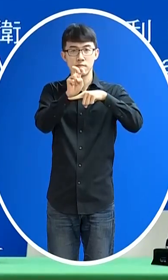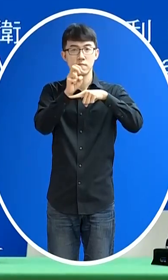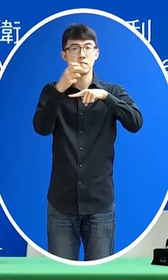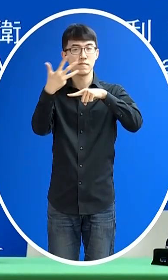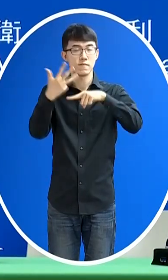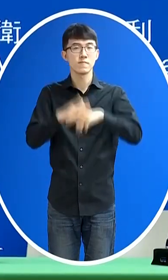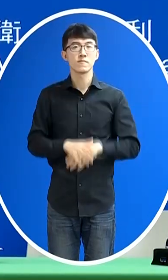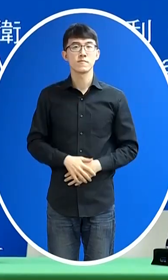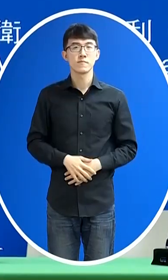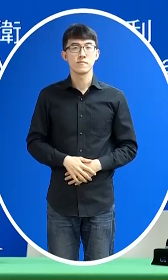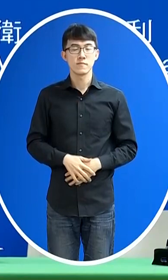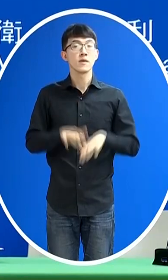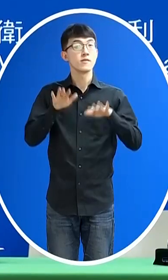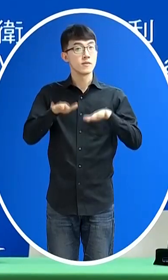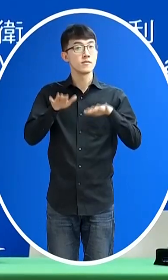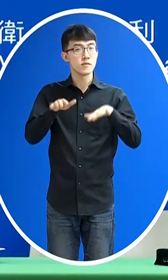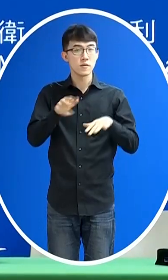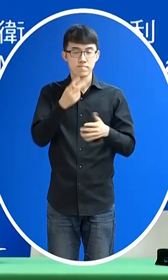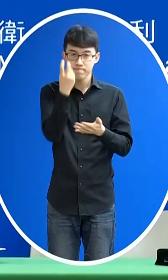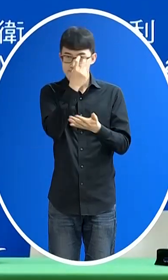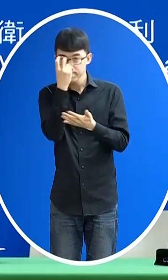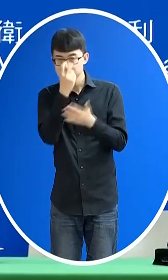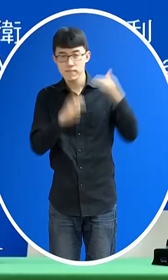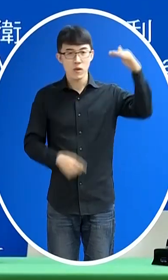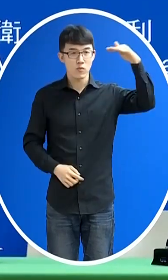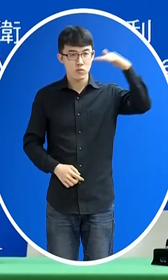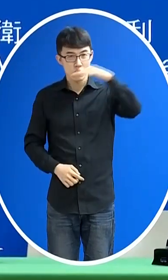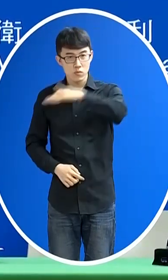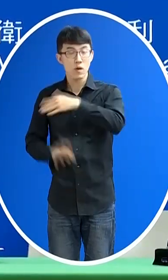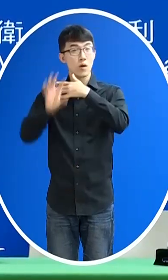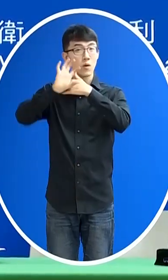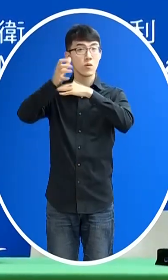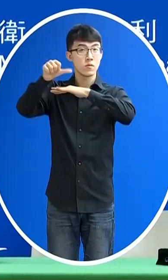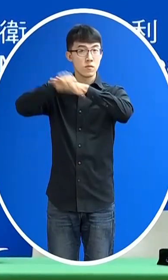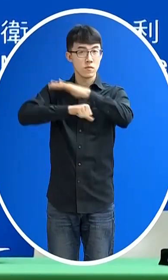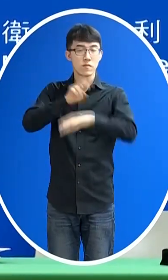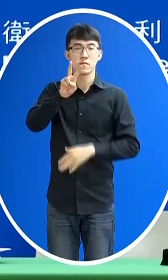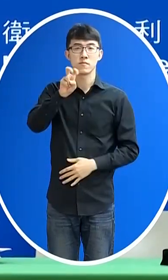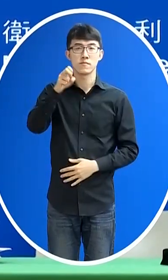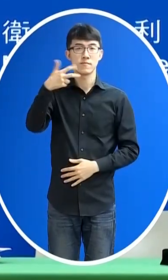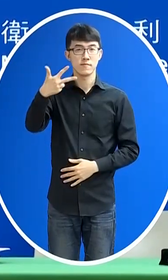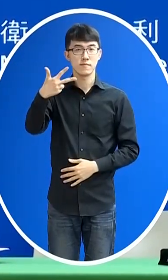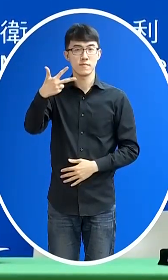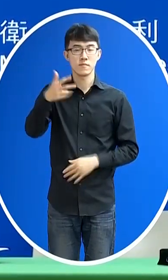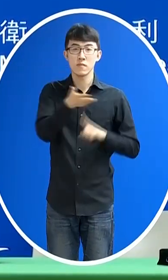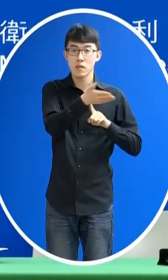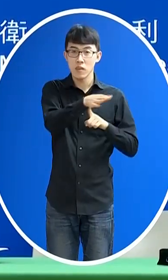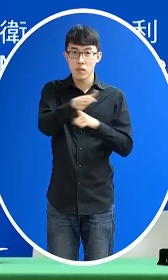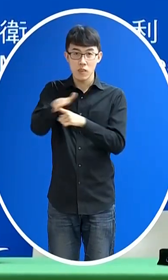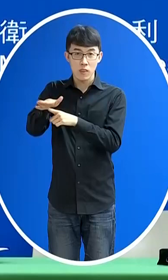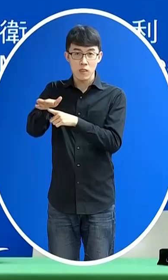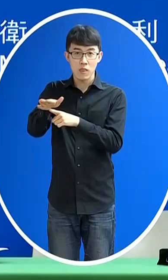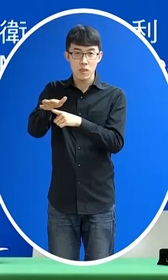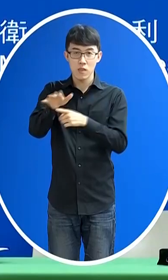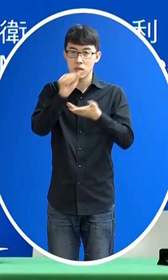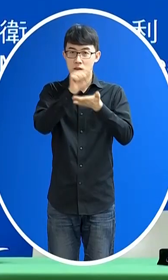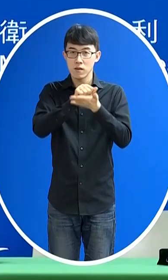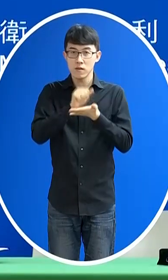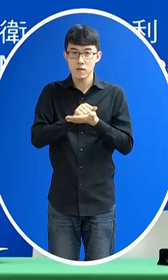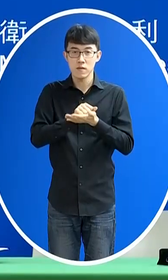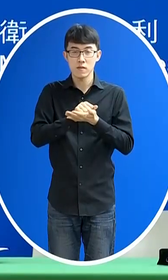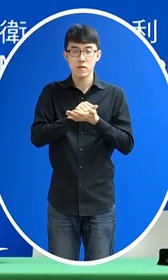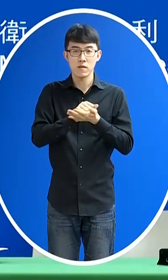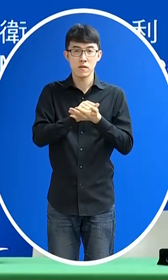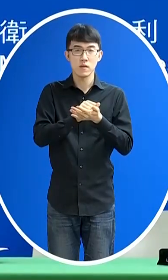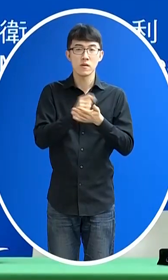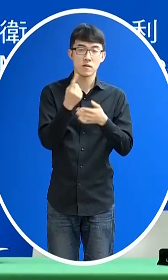目前还是延迟着下降的一个趋势哈。那境外移入的病例有27位，好，那死亡的病例呢，那跟